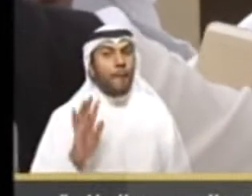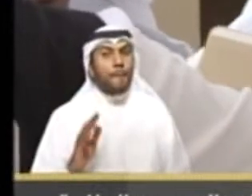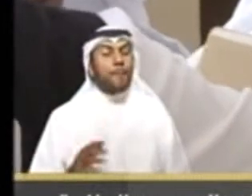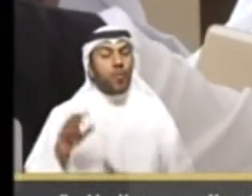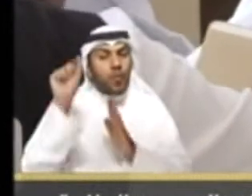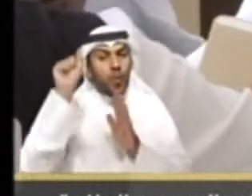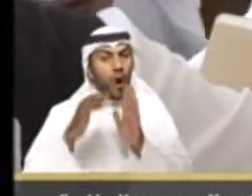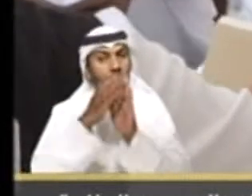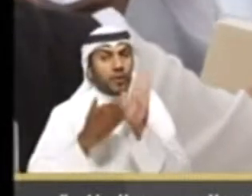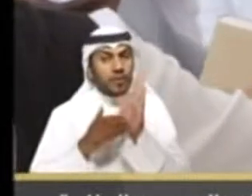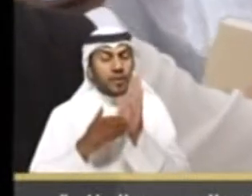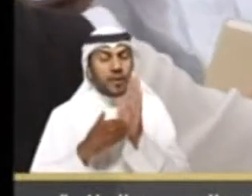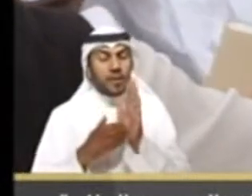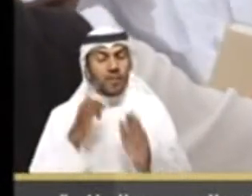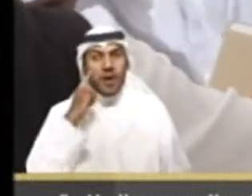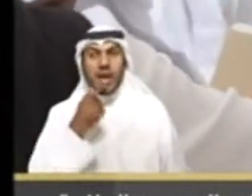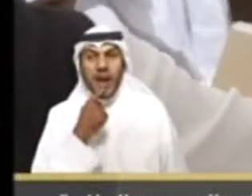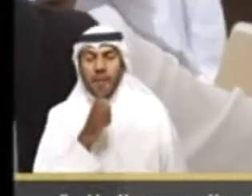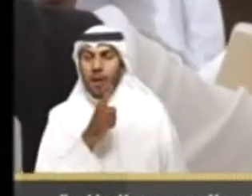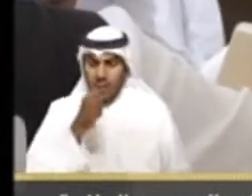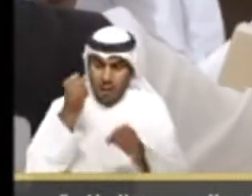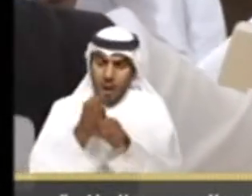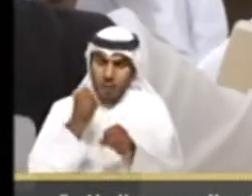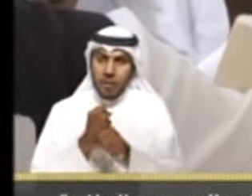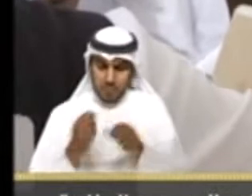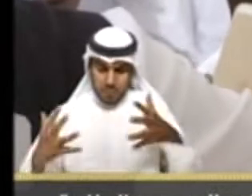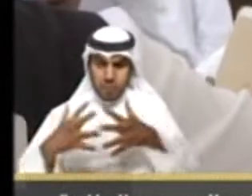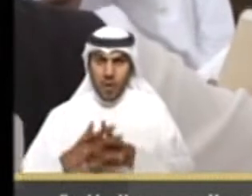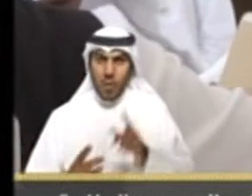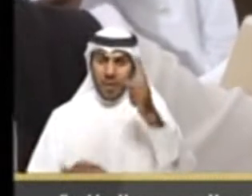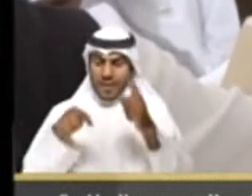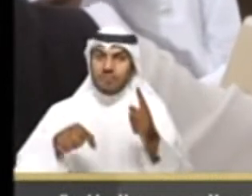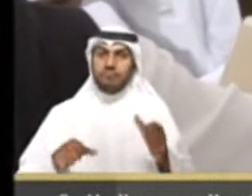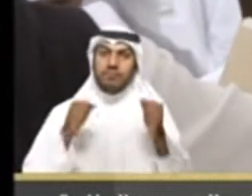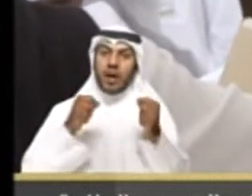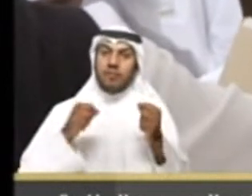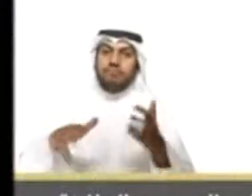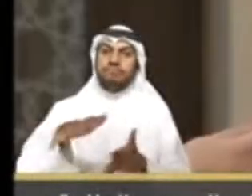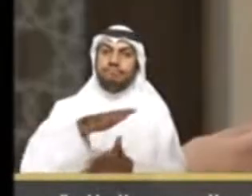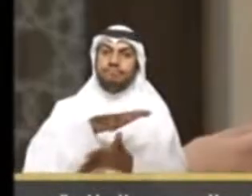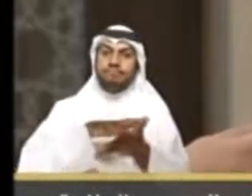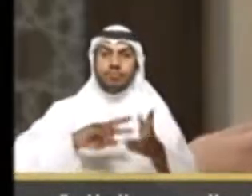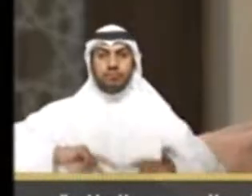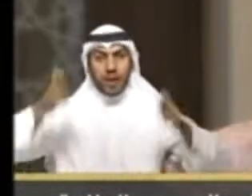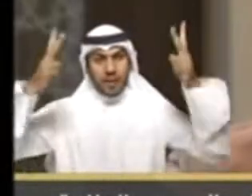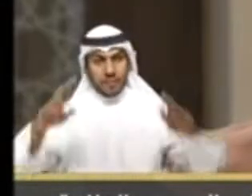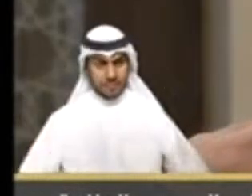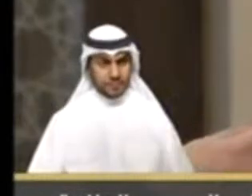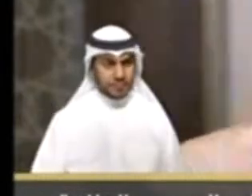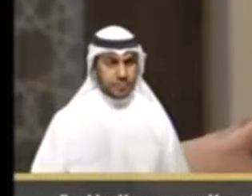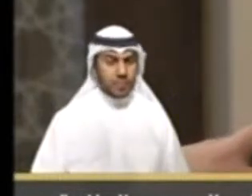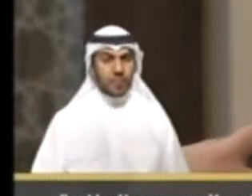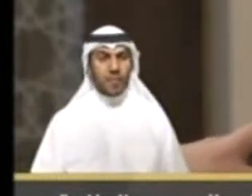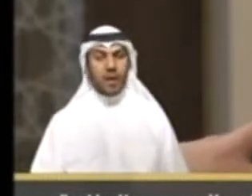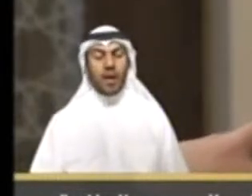هذا الأمر أمر واقعي، لأن الوضع الحالي في المنطقة وضع متسارع. أمر الأمير، ولا